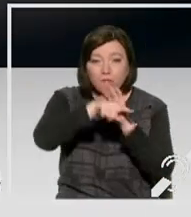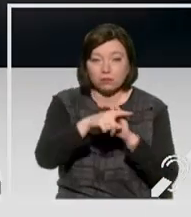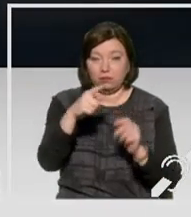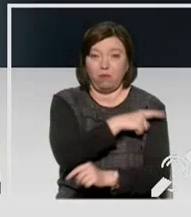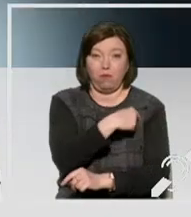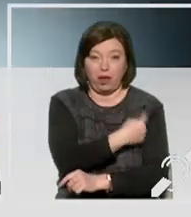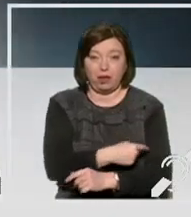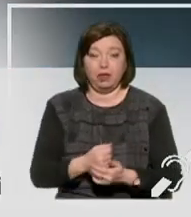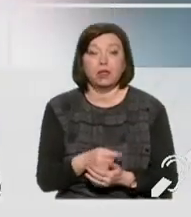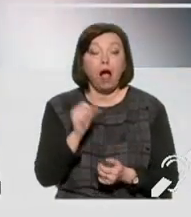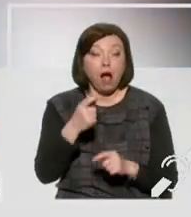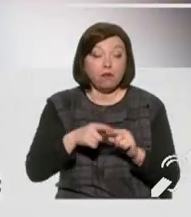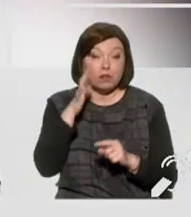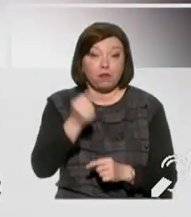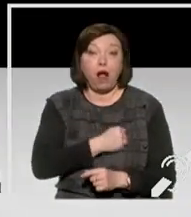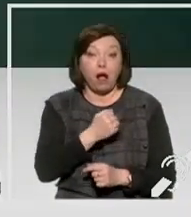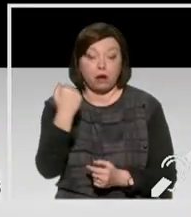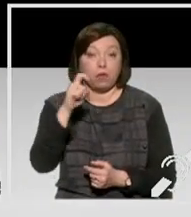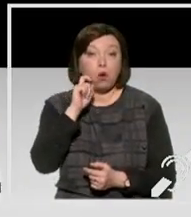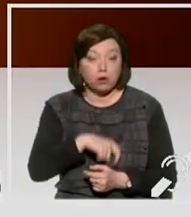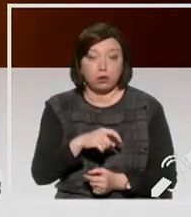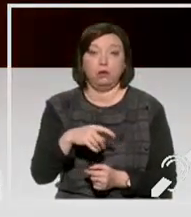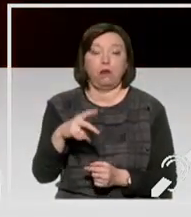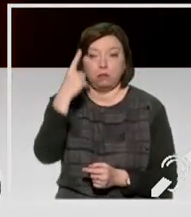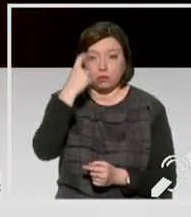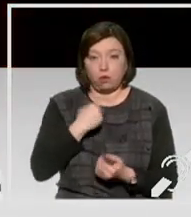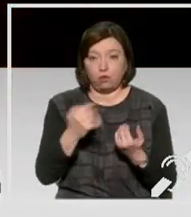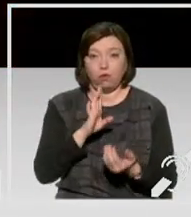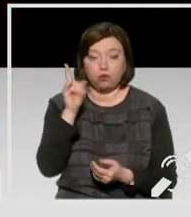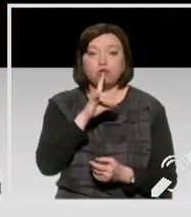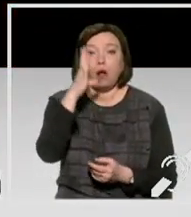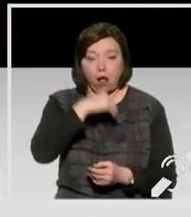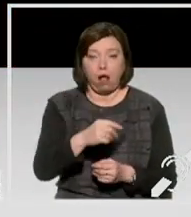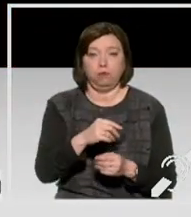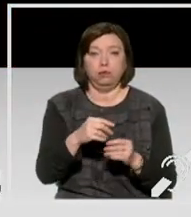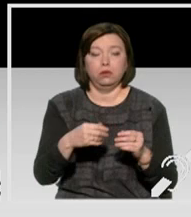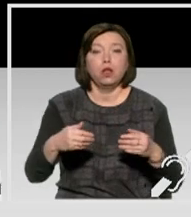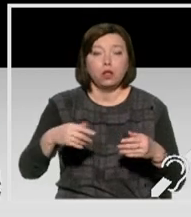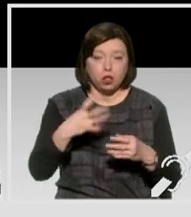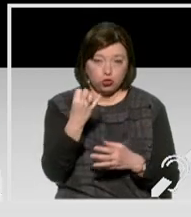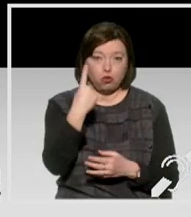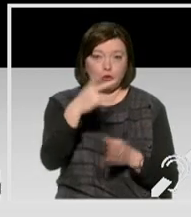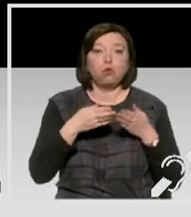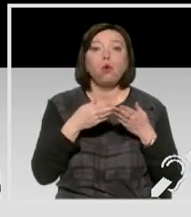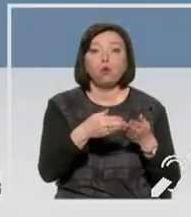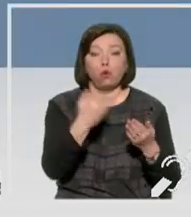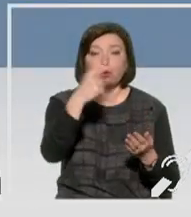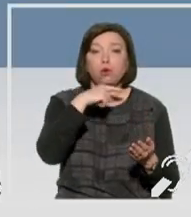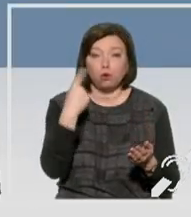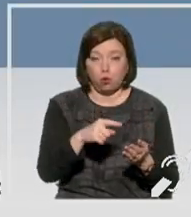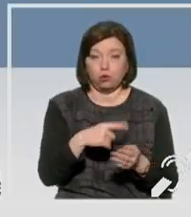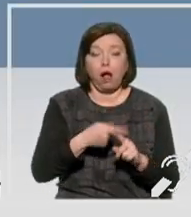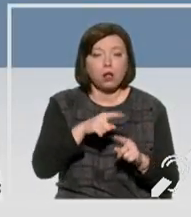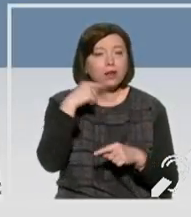instituției parțial distruse. Între timp, forțele armate ale Ucrainei au raportat azi dimineață că au distrus o nouă navă militară rusă din flota Mării Negre, care